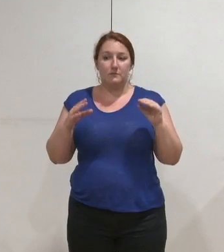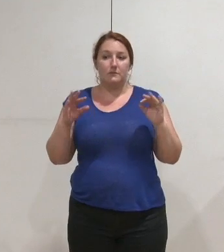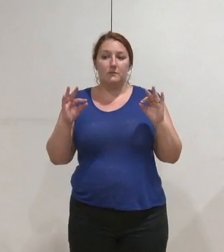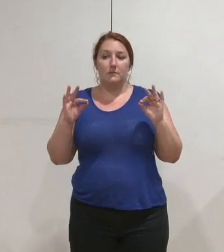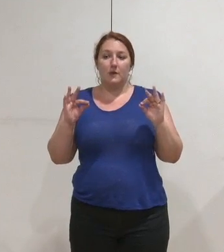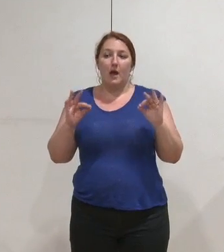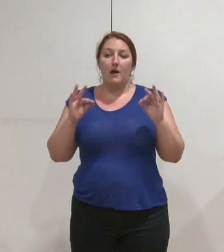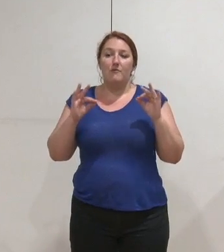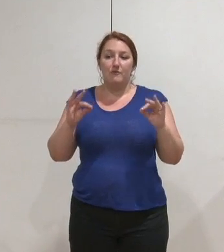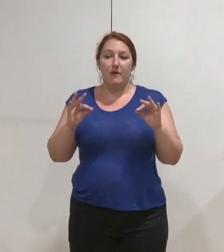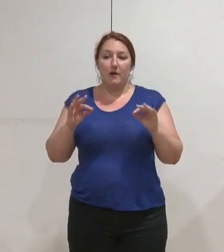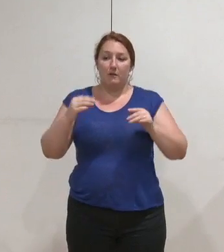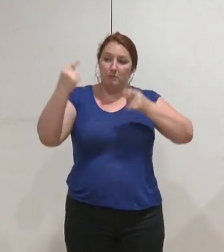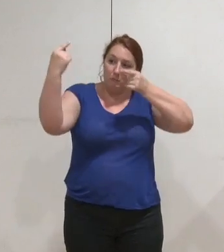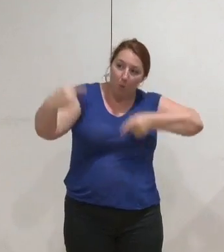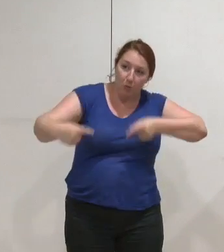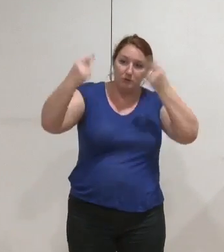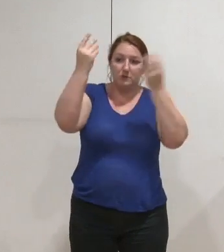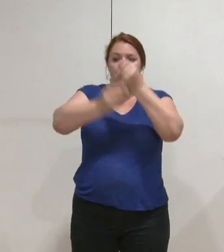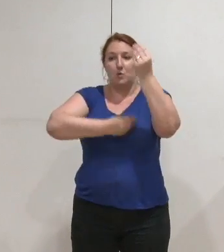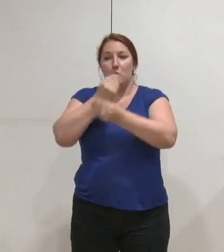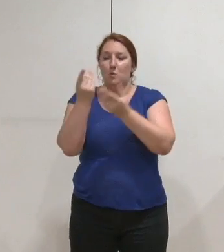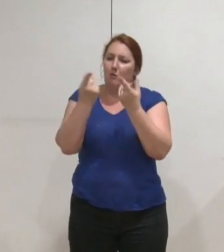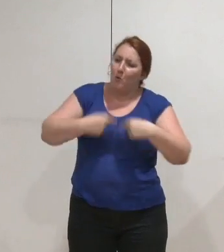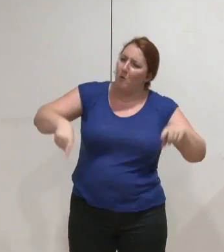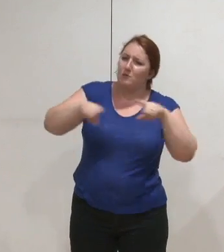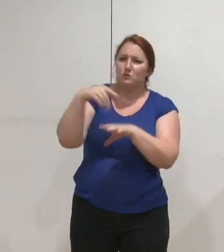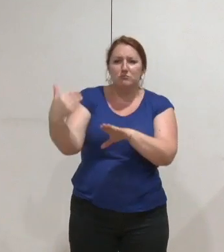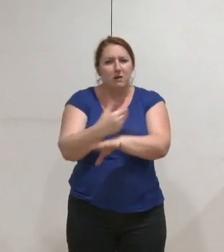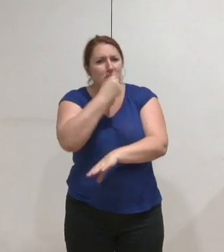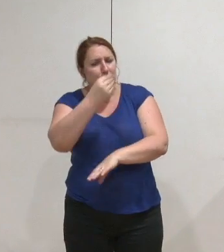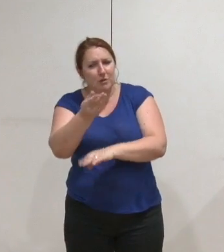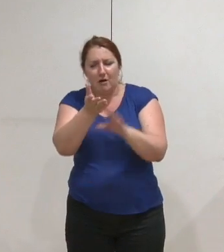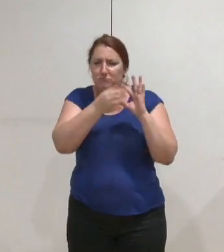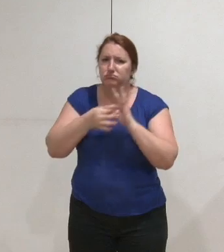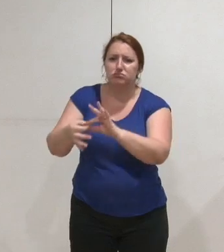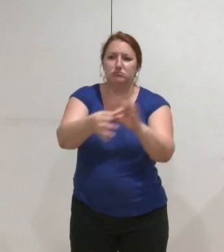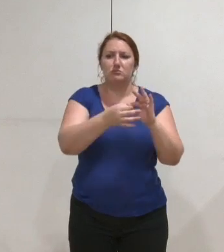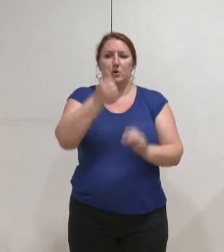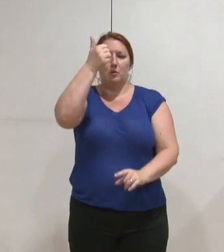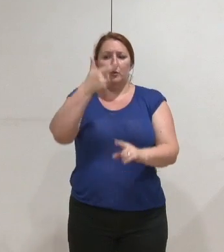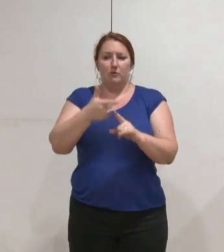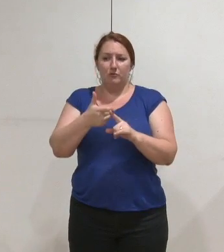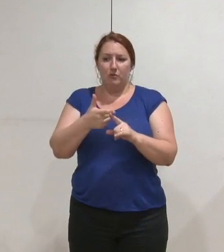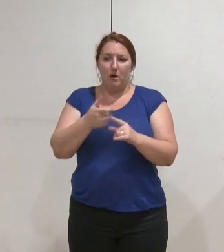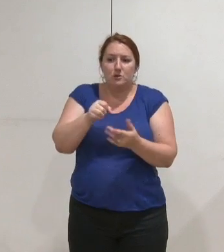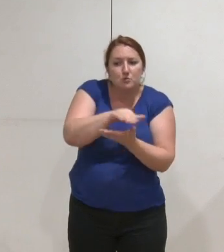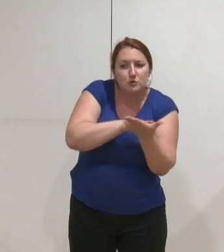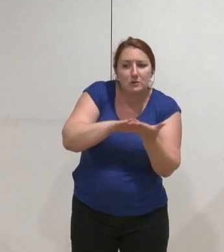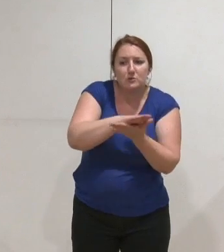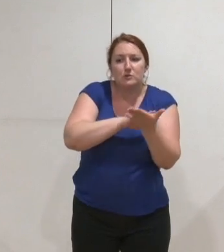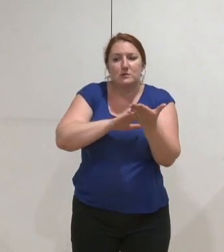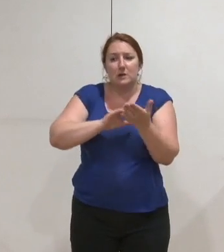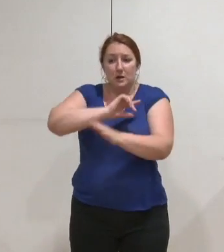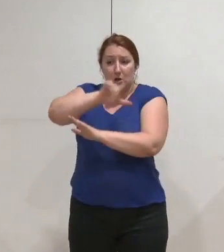du de l'opposition ou au bon déroulement des commissions j'ai présenté une fois mes excuses sur le fait qu'on est avancé de